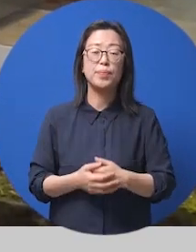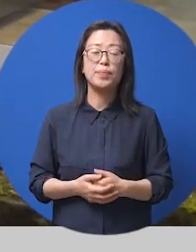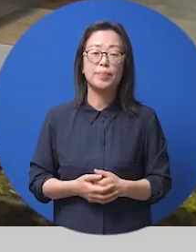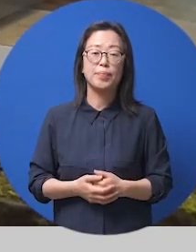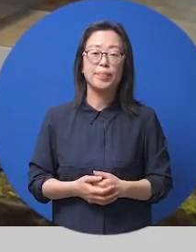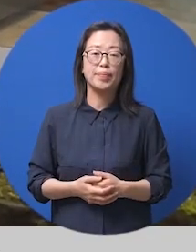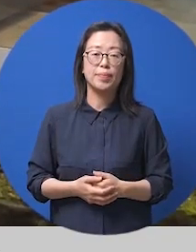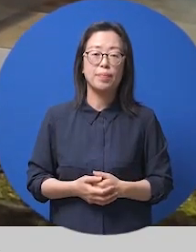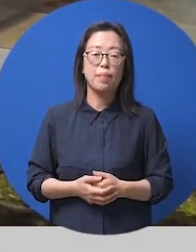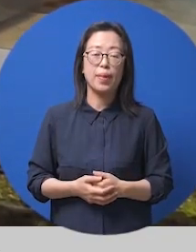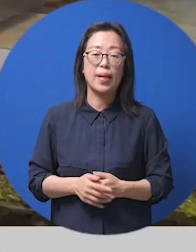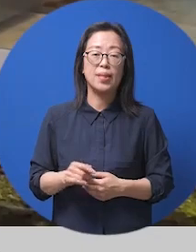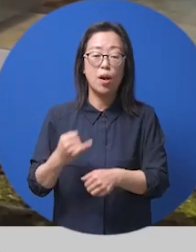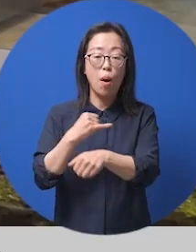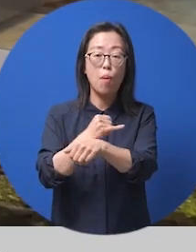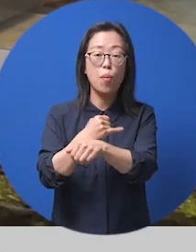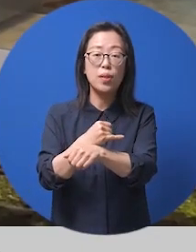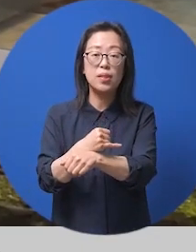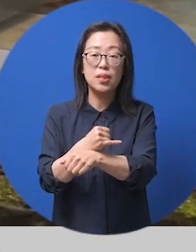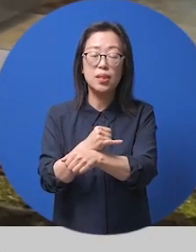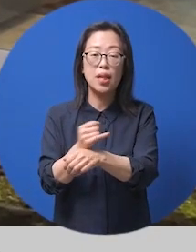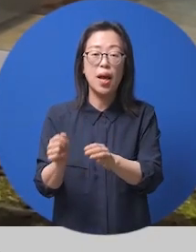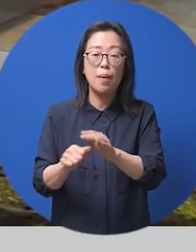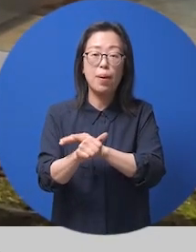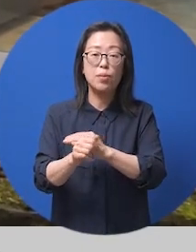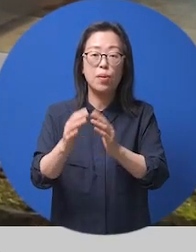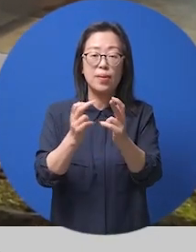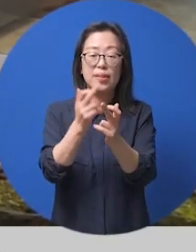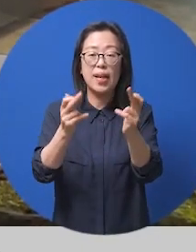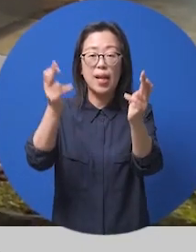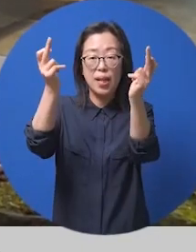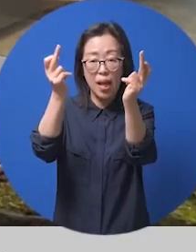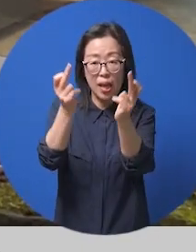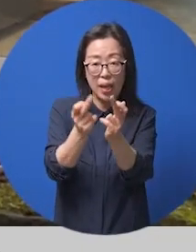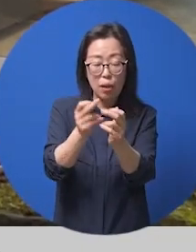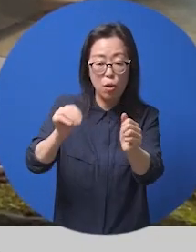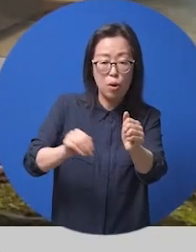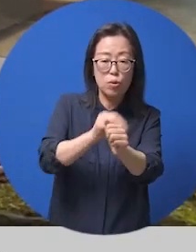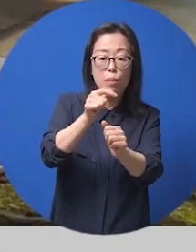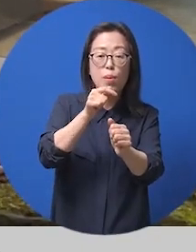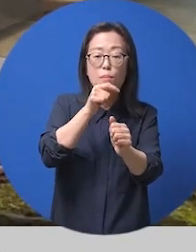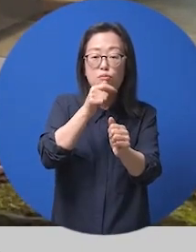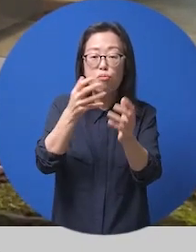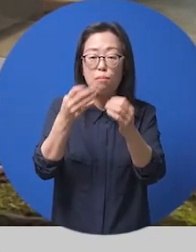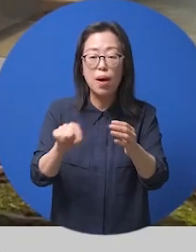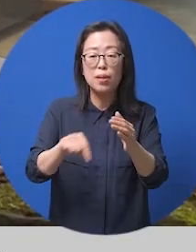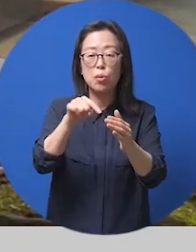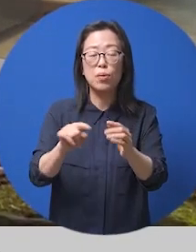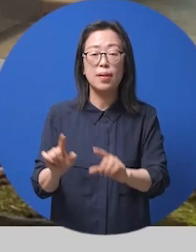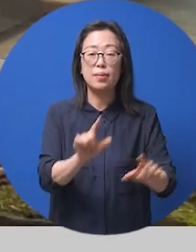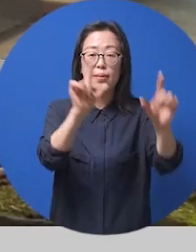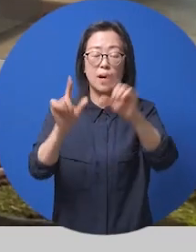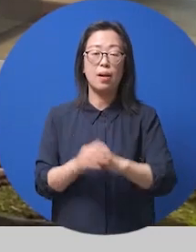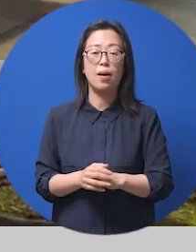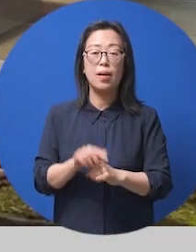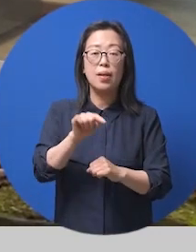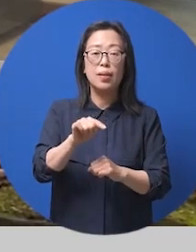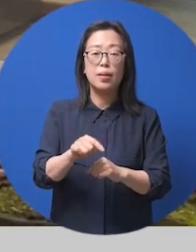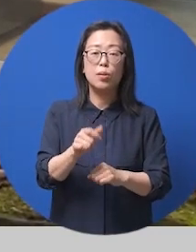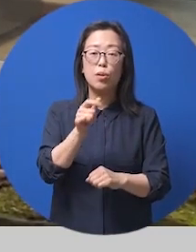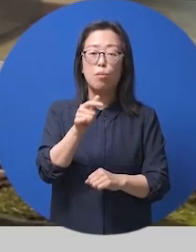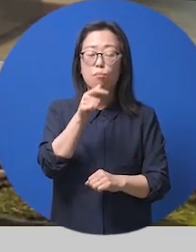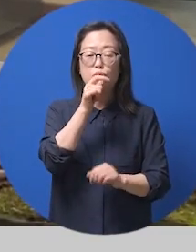특징입니다. 이러한 꼬리치레 도롱뇽의 경우 산속에 있는 계곡이나 주변의 습지에서 생활을 하는데요. 이들은